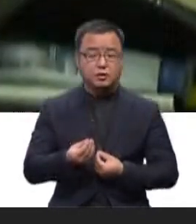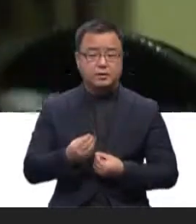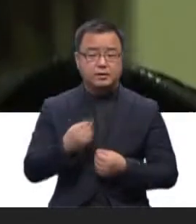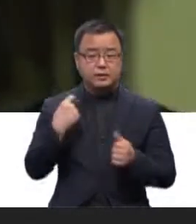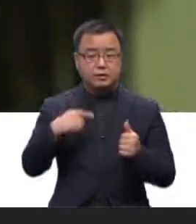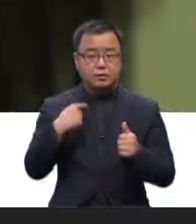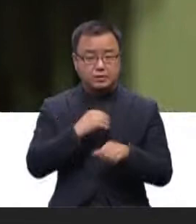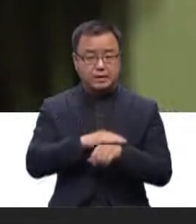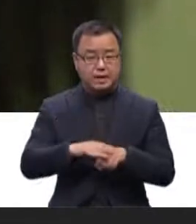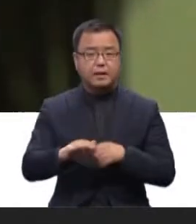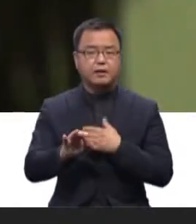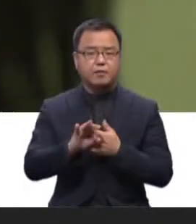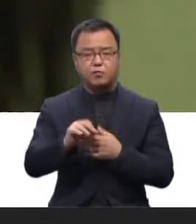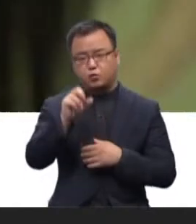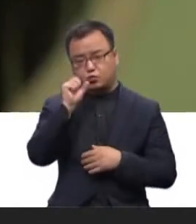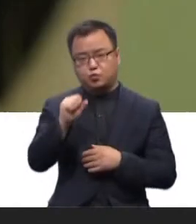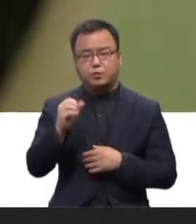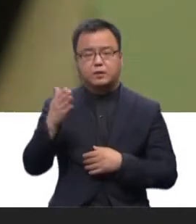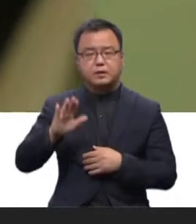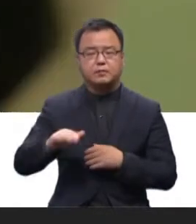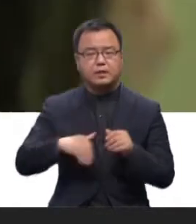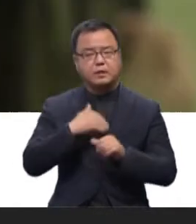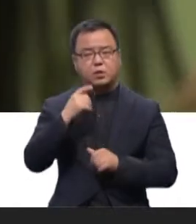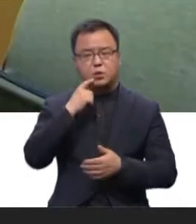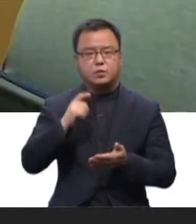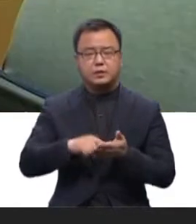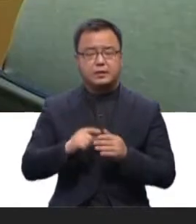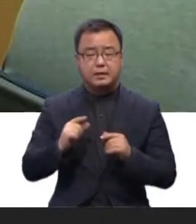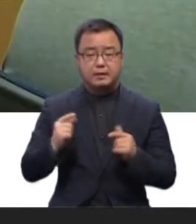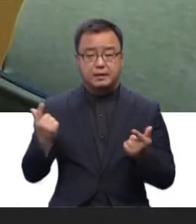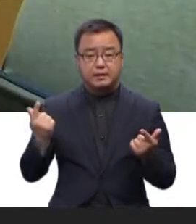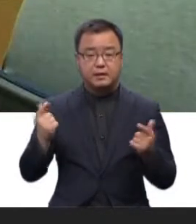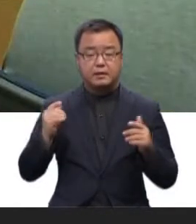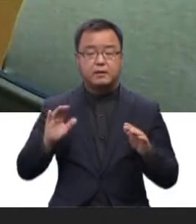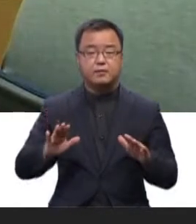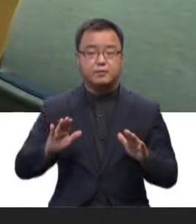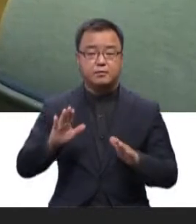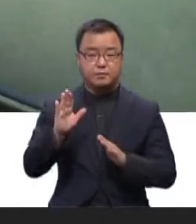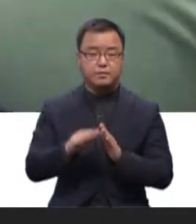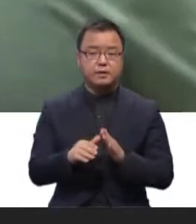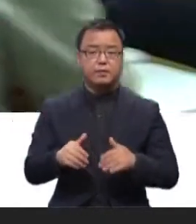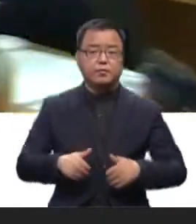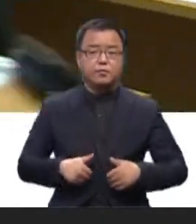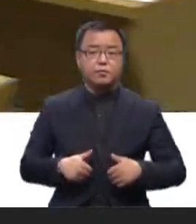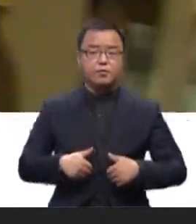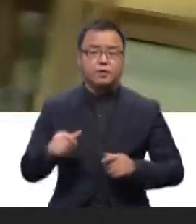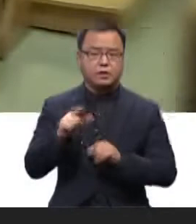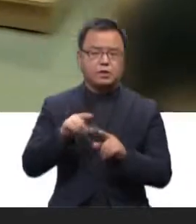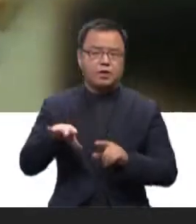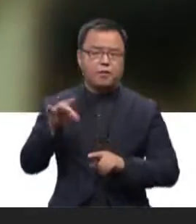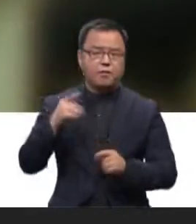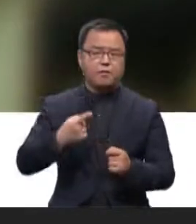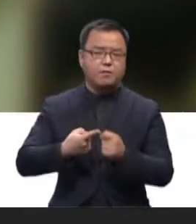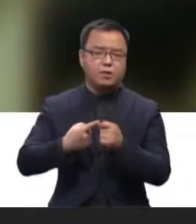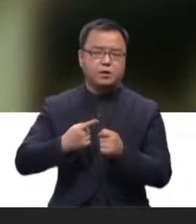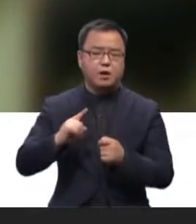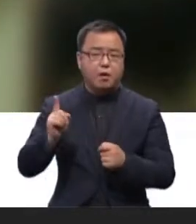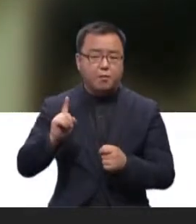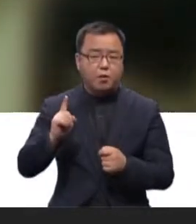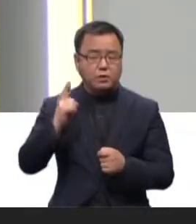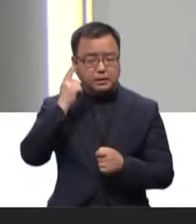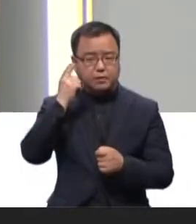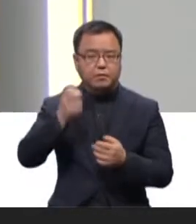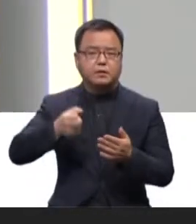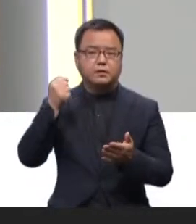수 있다면 좀 최고겠지만 상황이 녹록지 않기 때문에 이럴 때일수록 좀 필요한 것은 우선순위가 무엇인지를